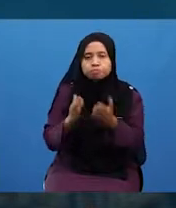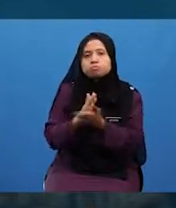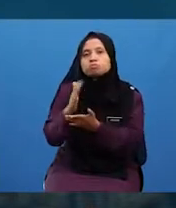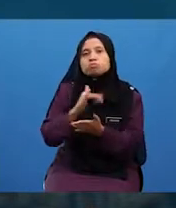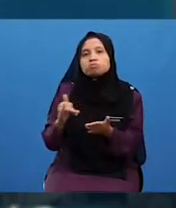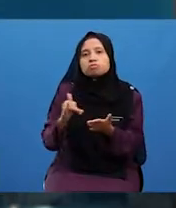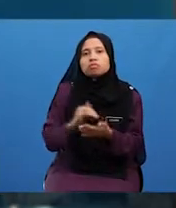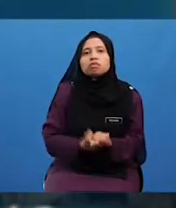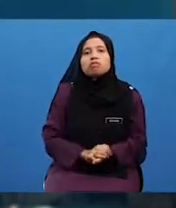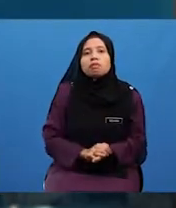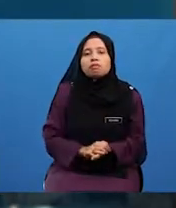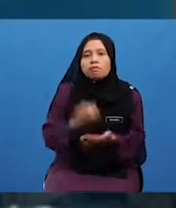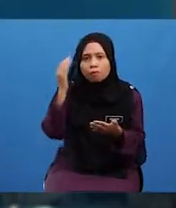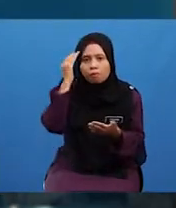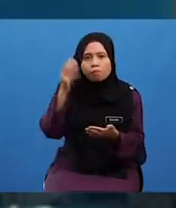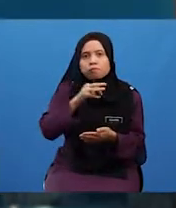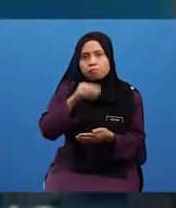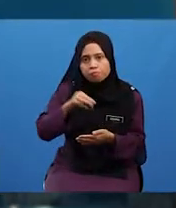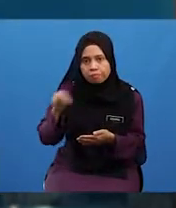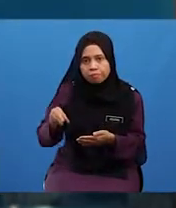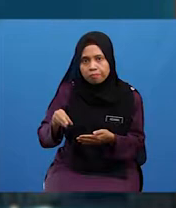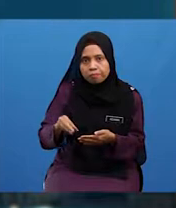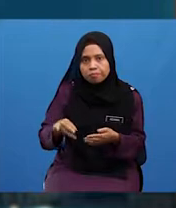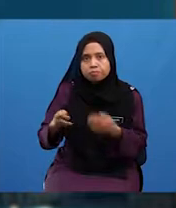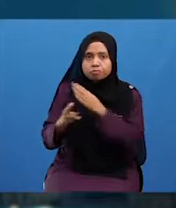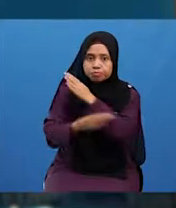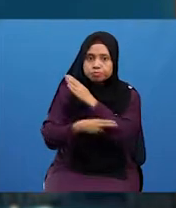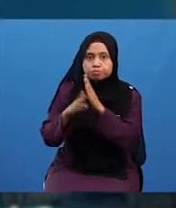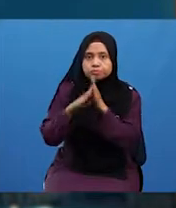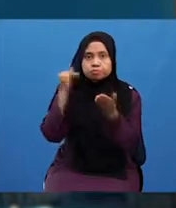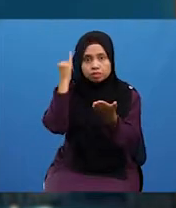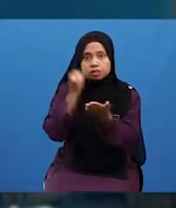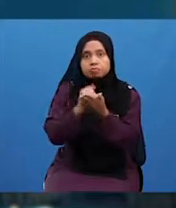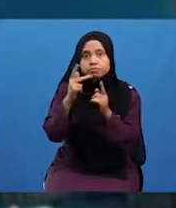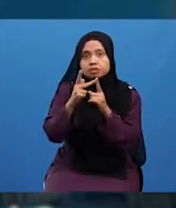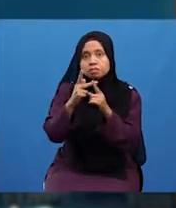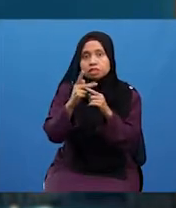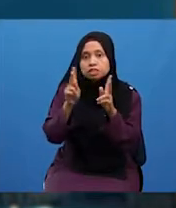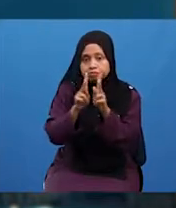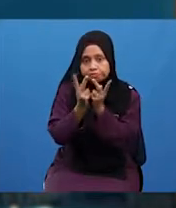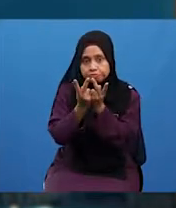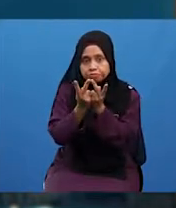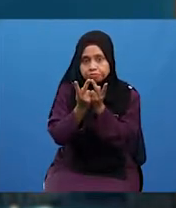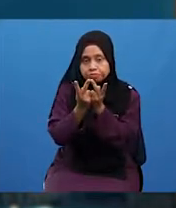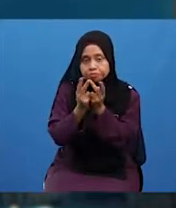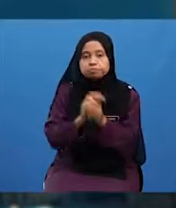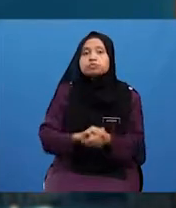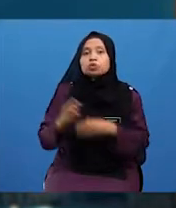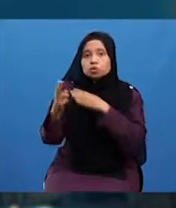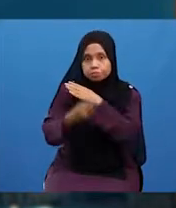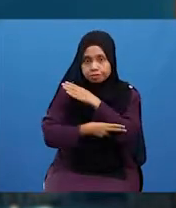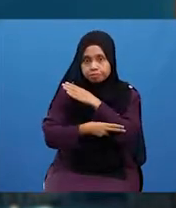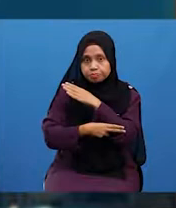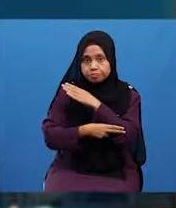Seterusnya, tahukah murid-murid hukum beriman kepada kitab? Hukum beriman kepada